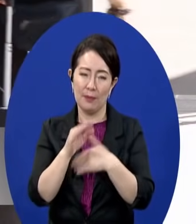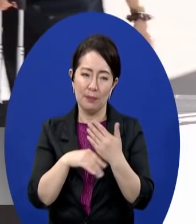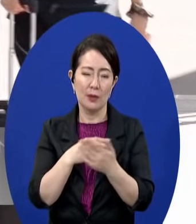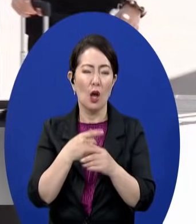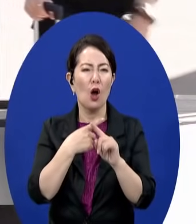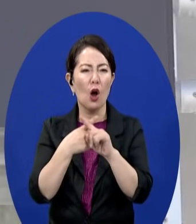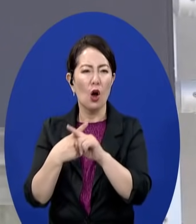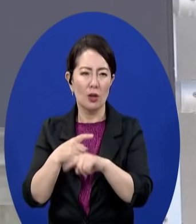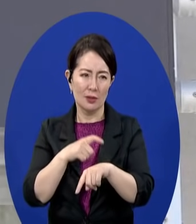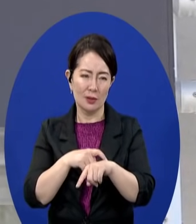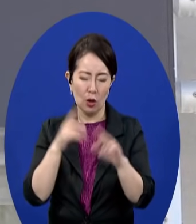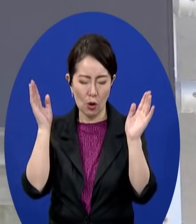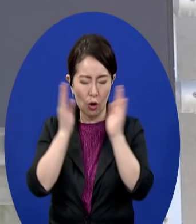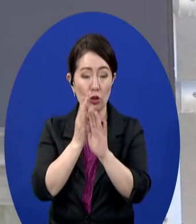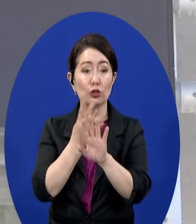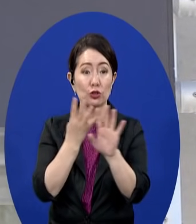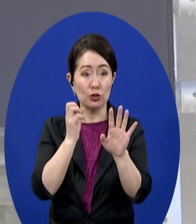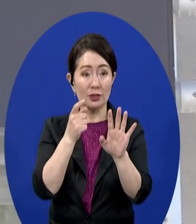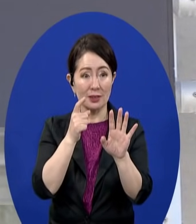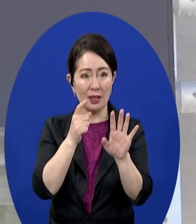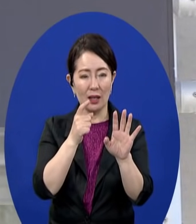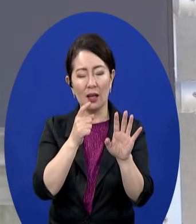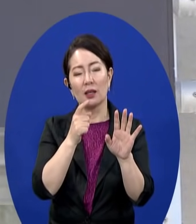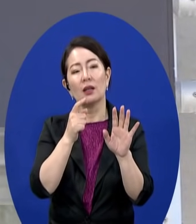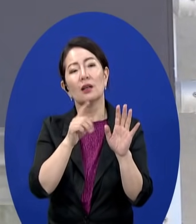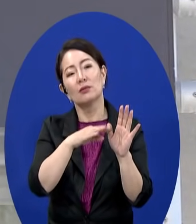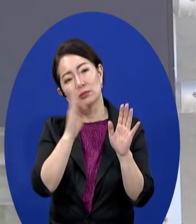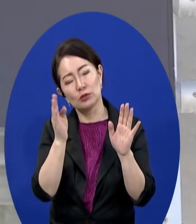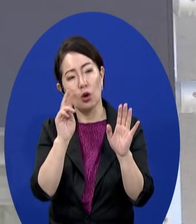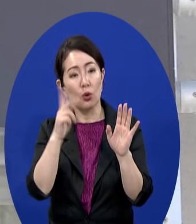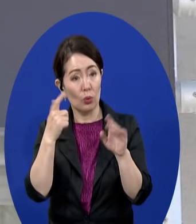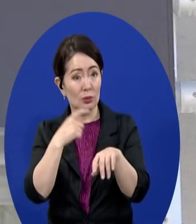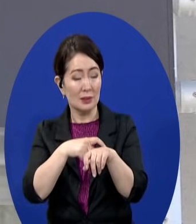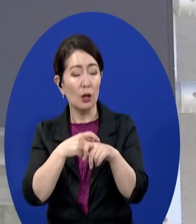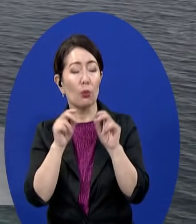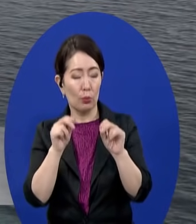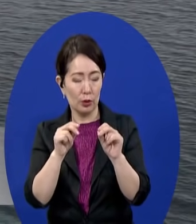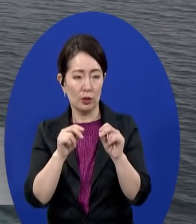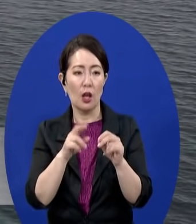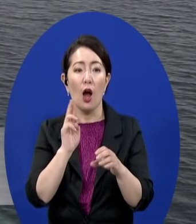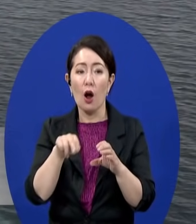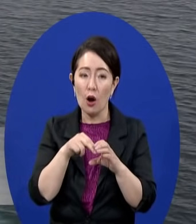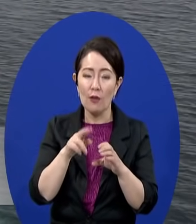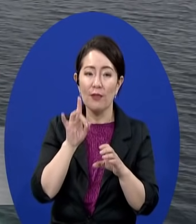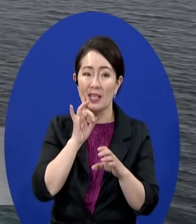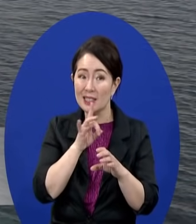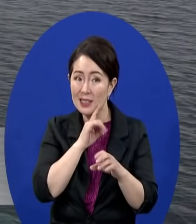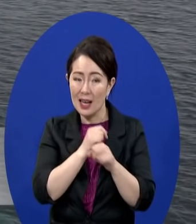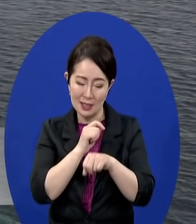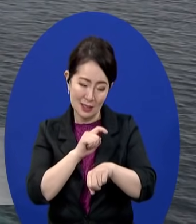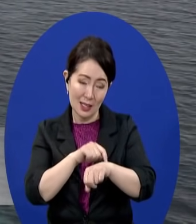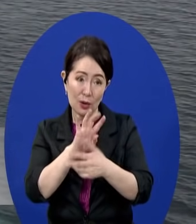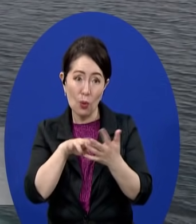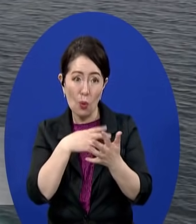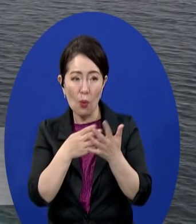Хөл хорих цагийг оройн 21 цагаас 23 цаг болгож хойшлуулах юм. Мөн кафе болон зоогийн газруудын ажиллах цагийн